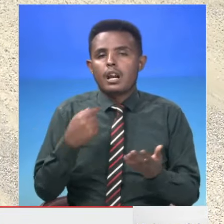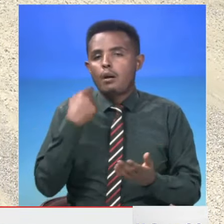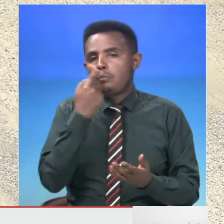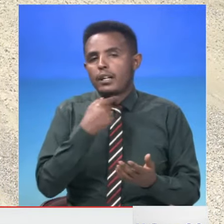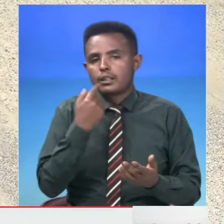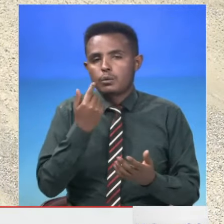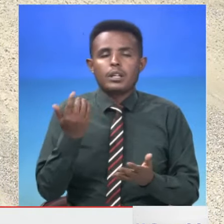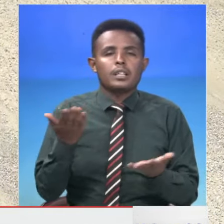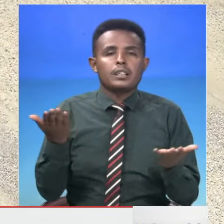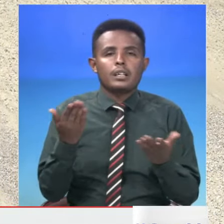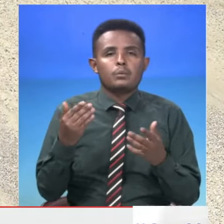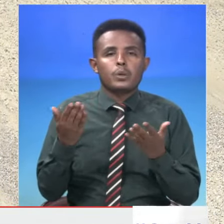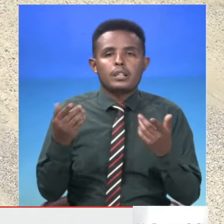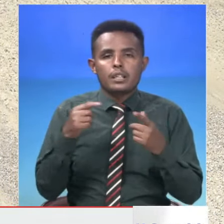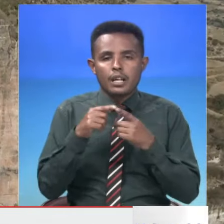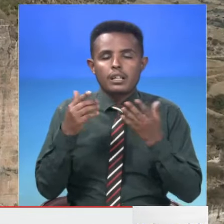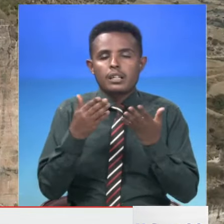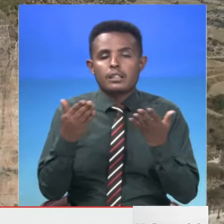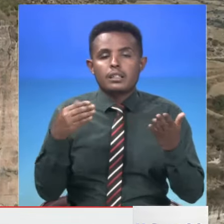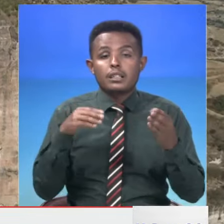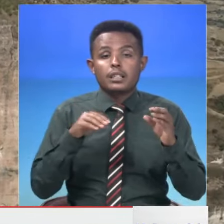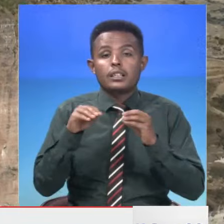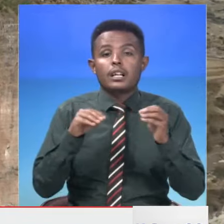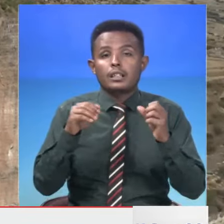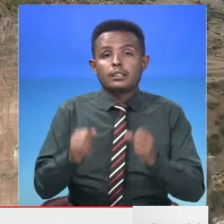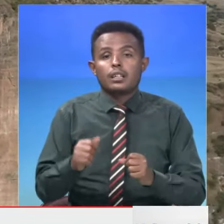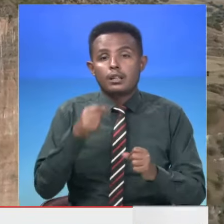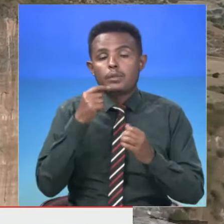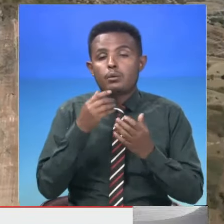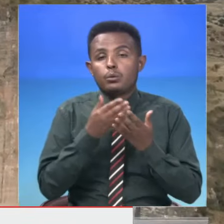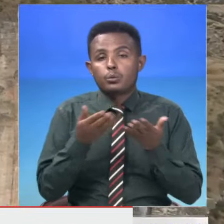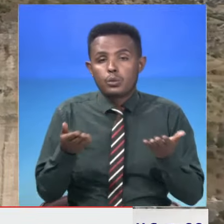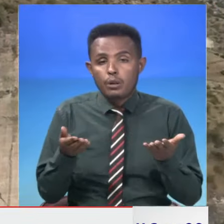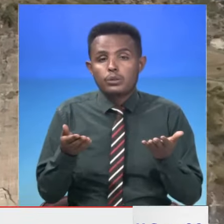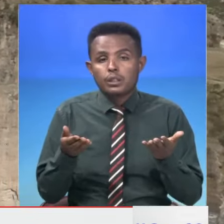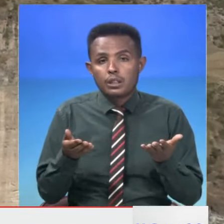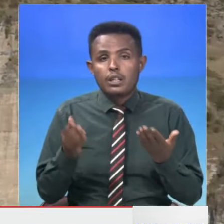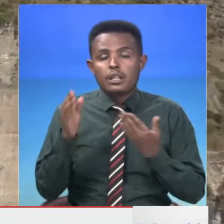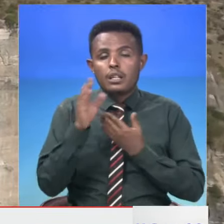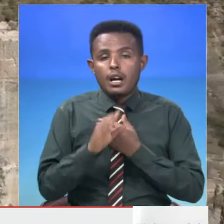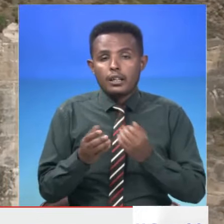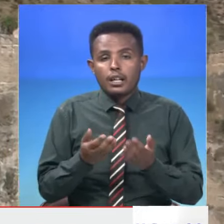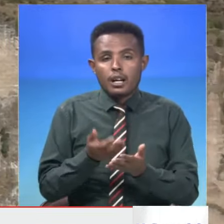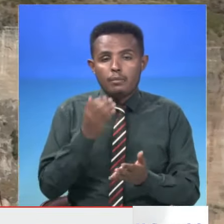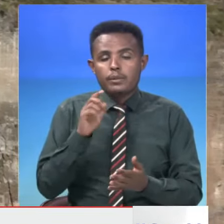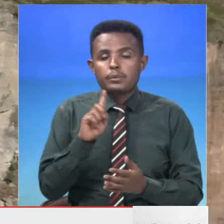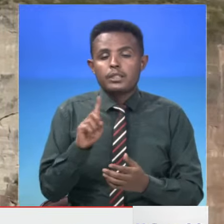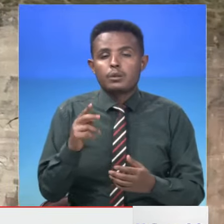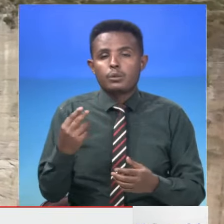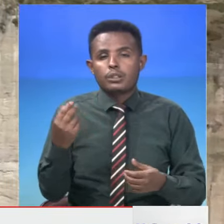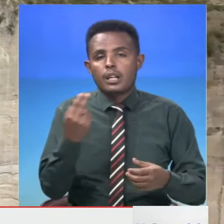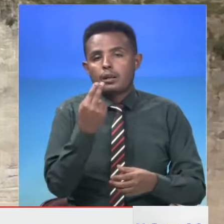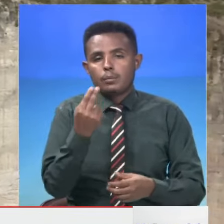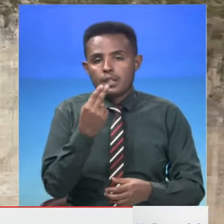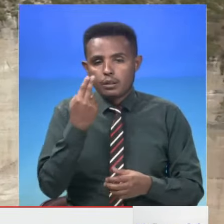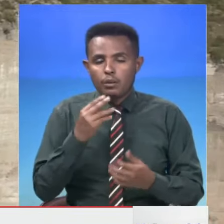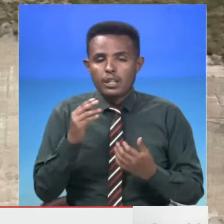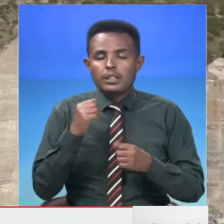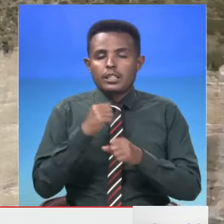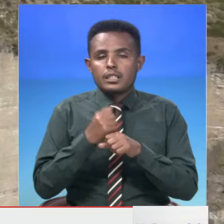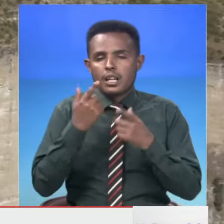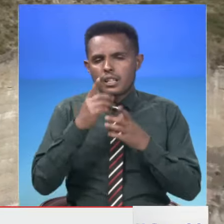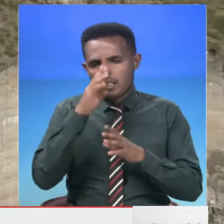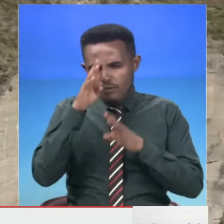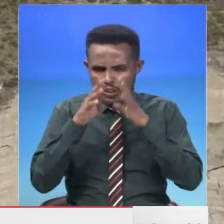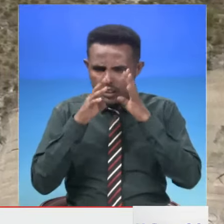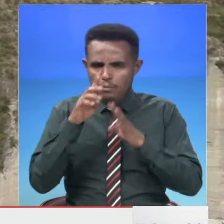ሚሆነው? ከየት ወዴት ሊንቀሳቀስ ይችላል የሚሉትን ጉዳዮች ለሀገር ሀብት ምንድነው ጠቀሜታው? እድል ፈጠራው ምን ያክል